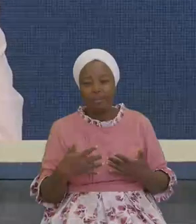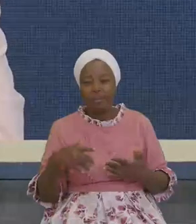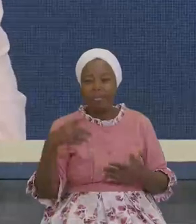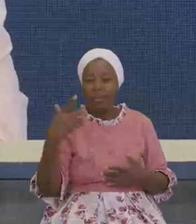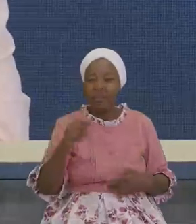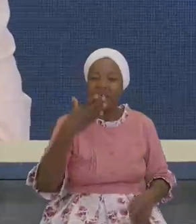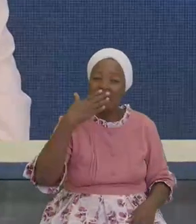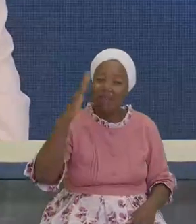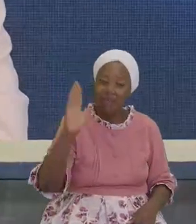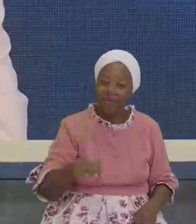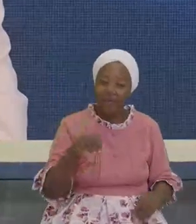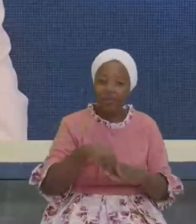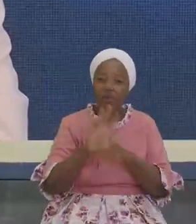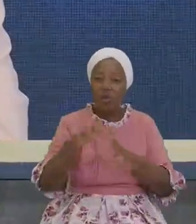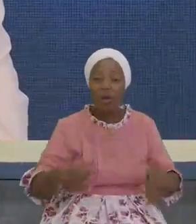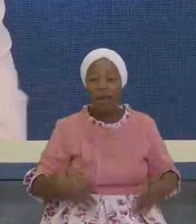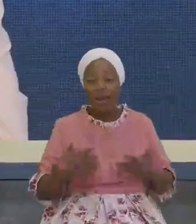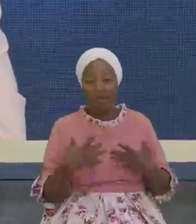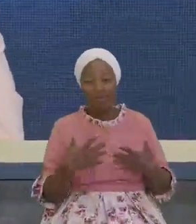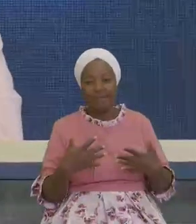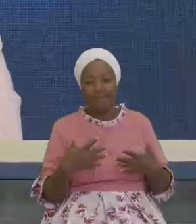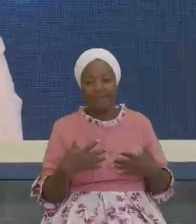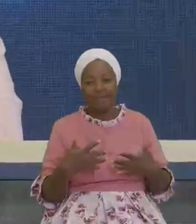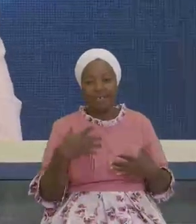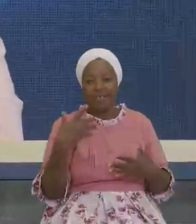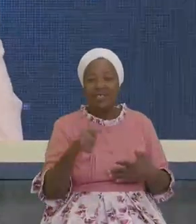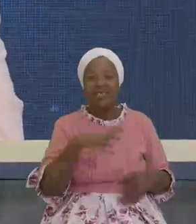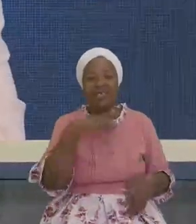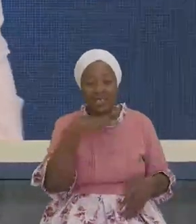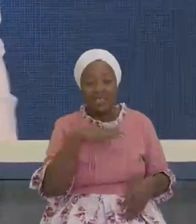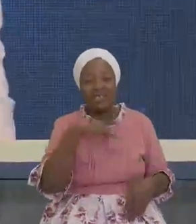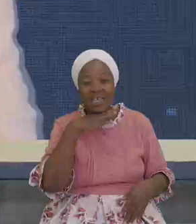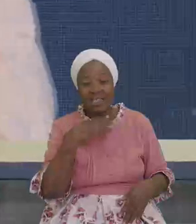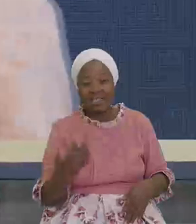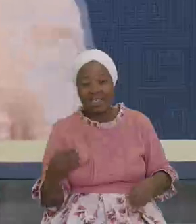le péché de ta vie, le mal dans ta vie,